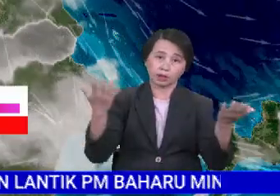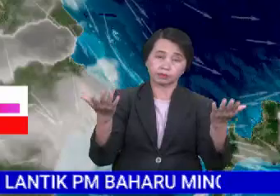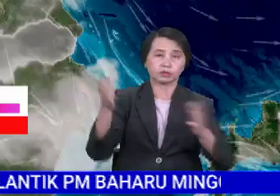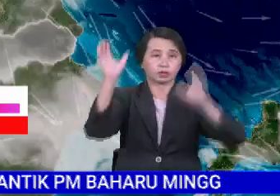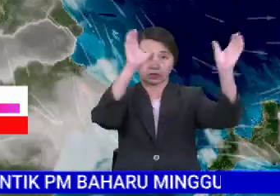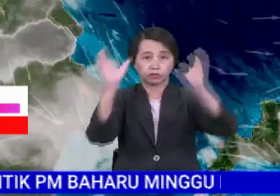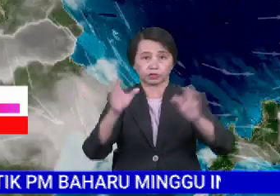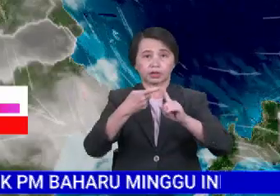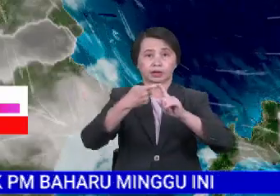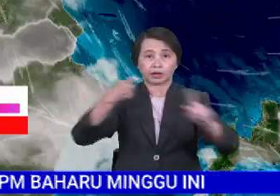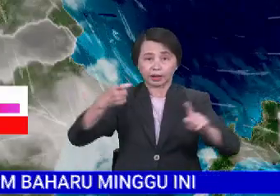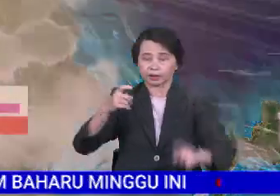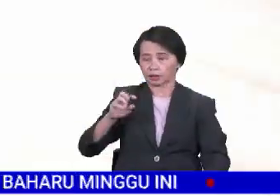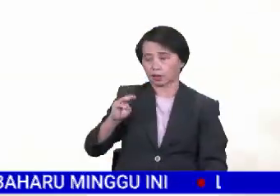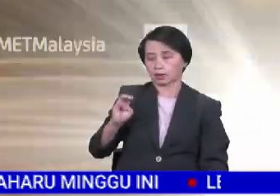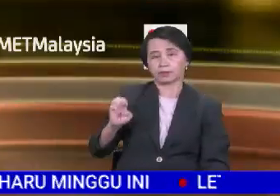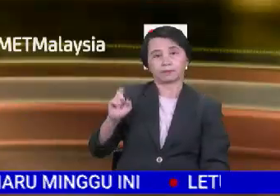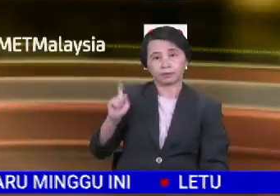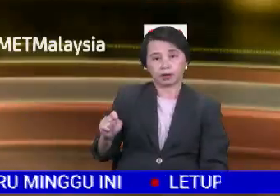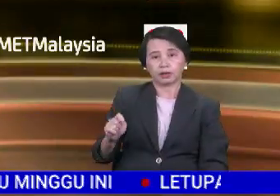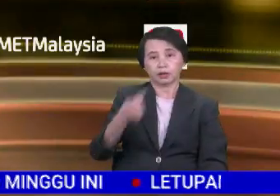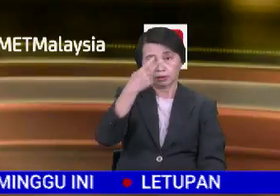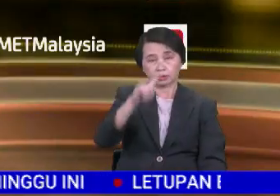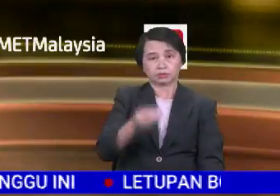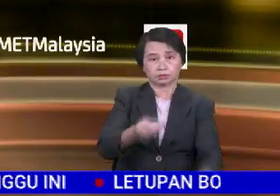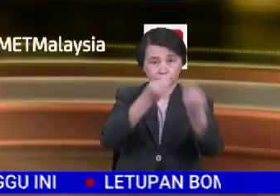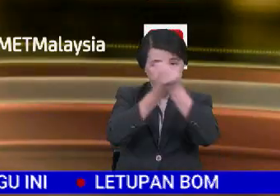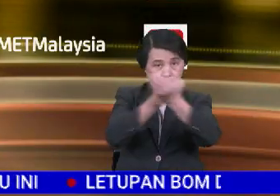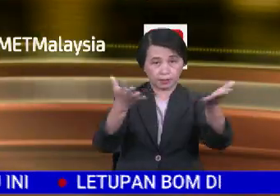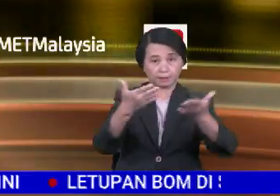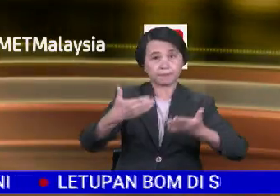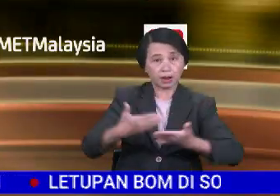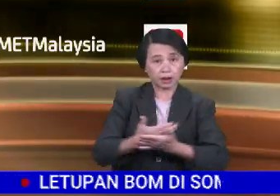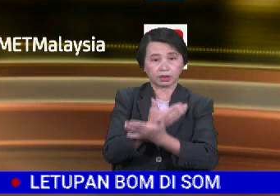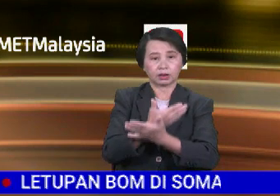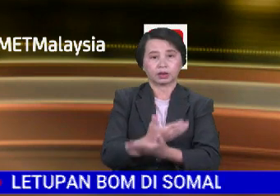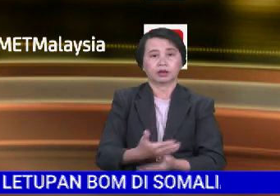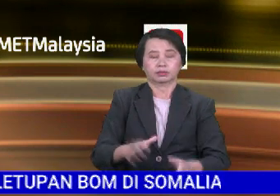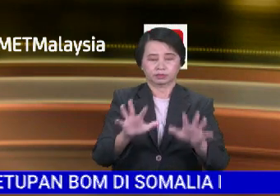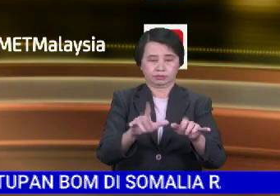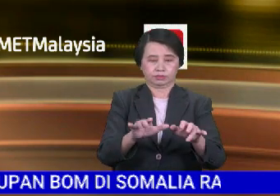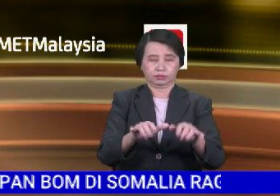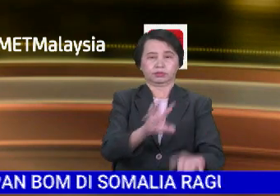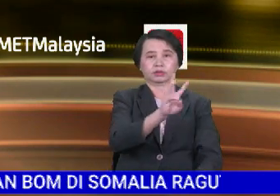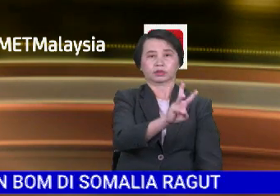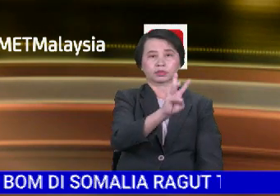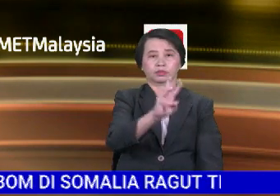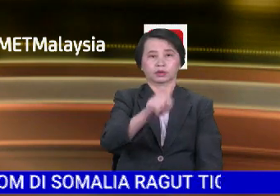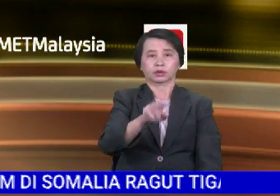cuaca daripada Met Malaysia buat masa kini. Untuk informasi semasa, sila layari laman sesawang kami di